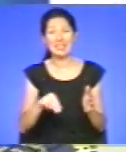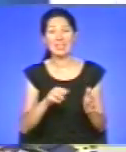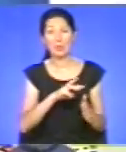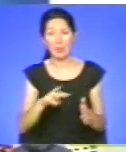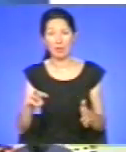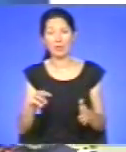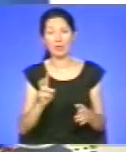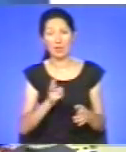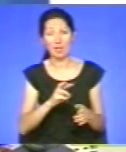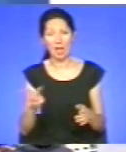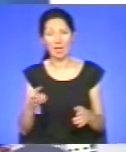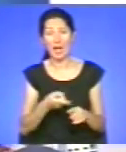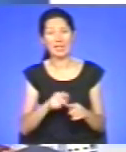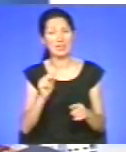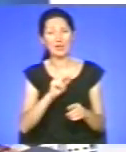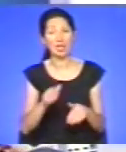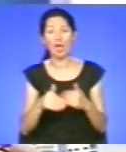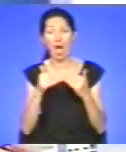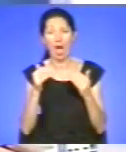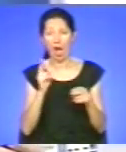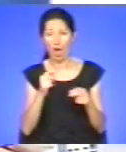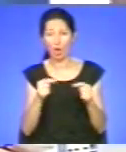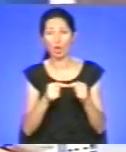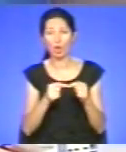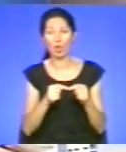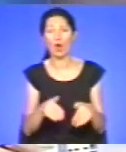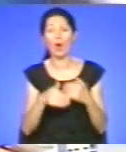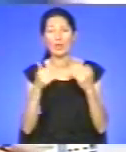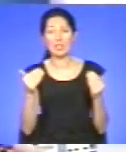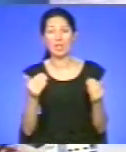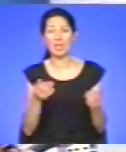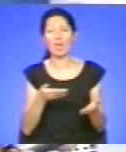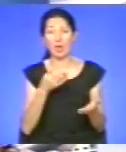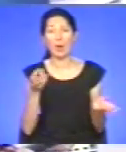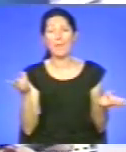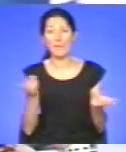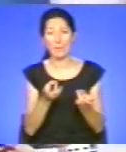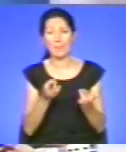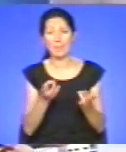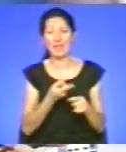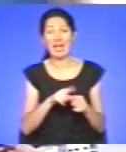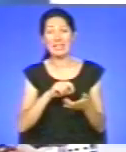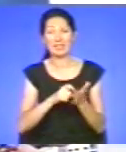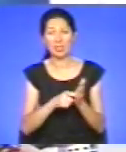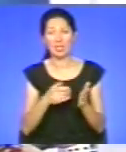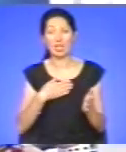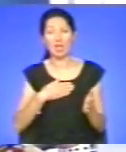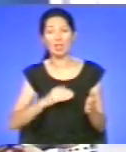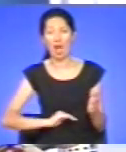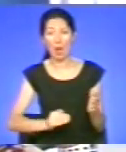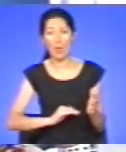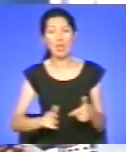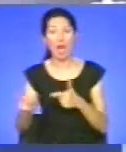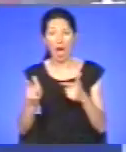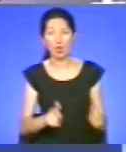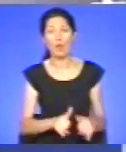не окончательная. В принципе, при увеличении спроса на эти квартиры наша компания готова увеличивать